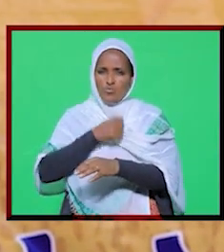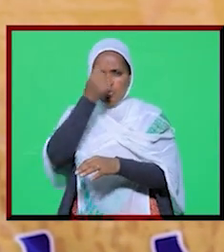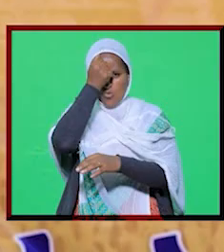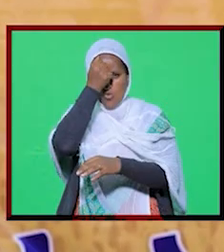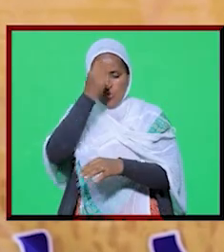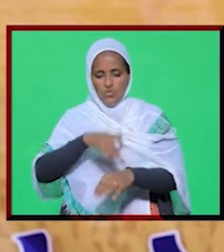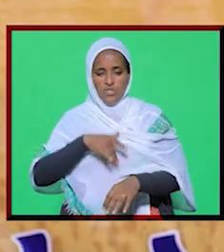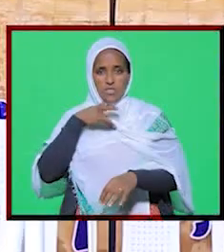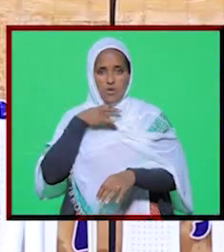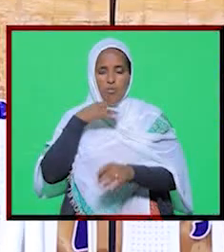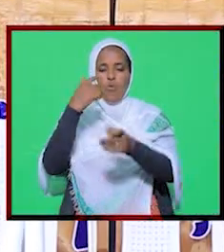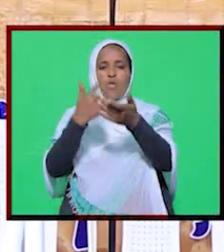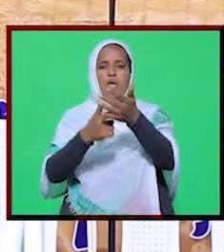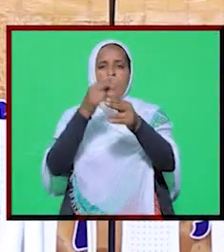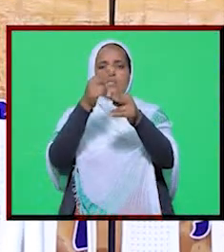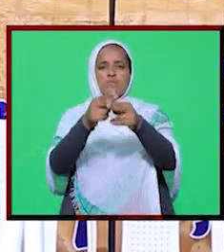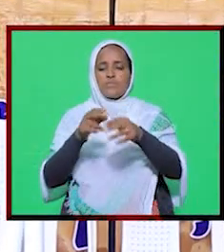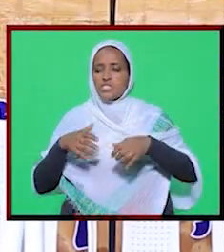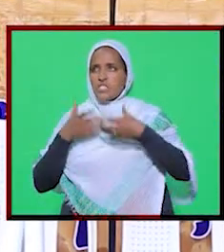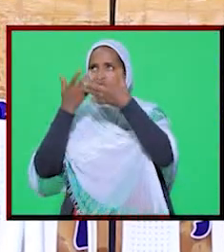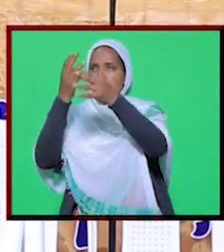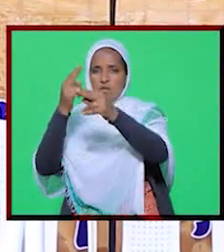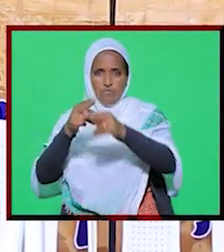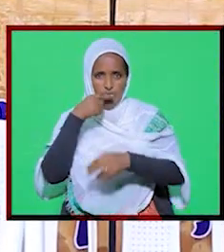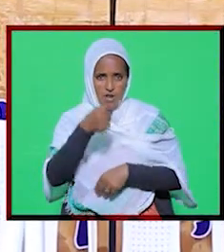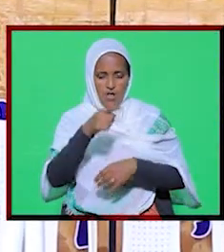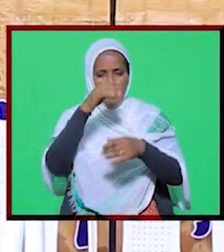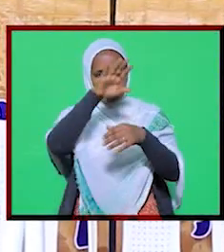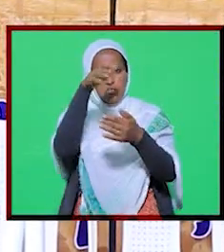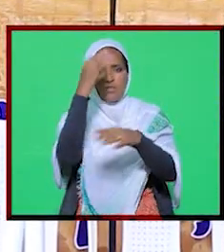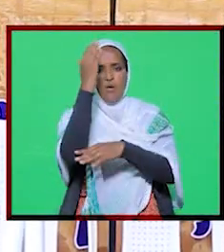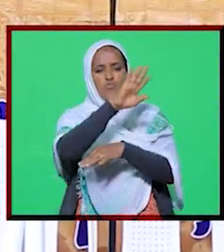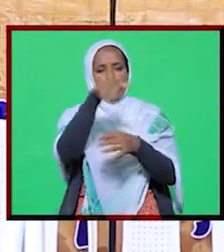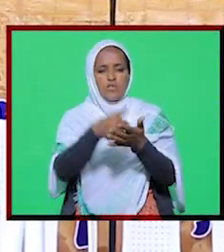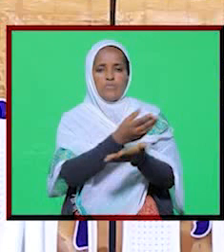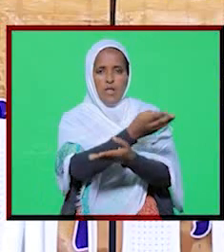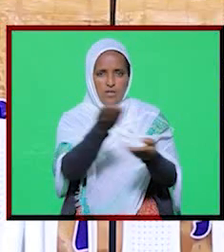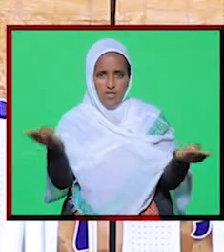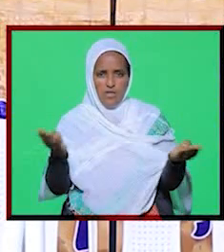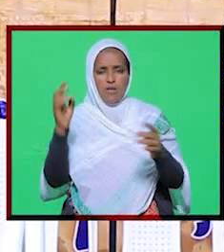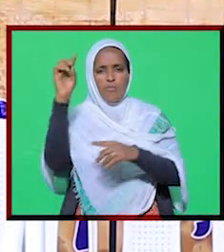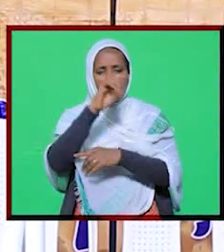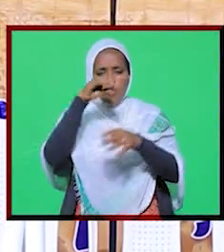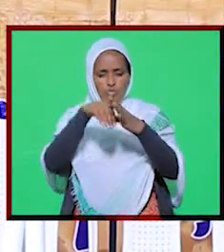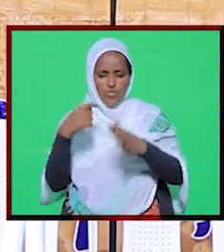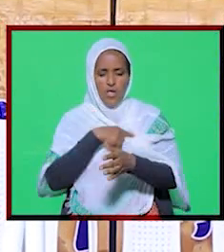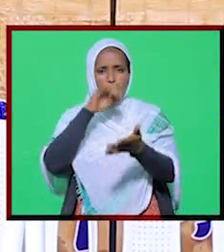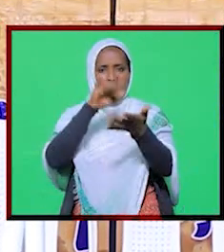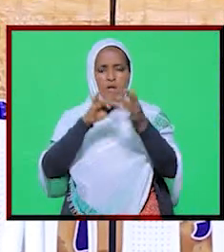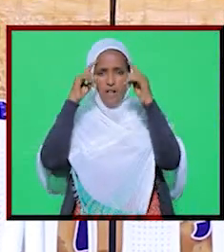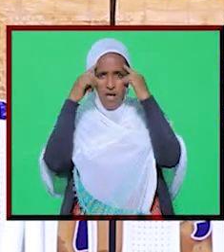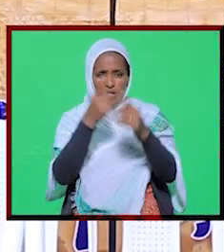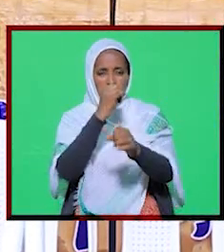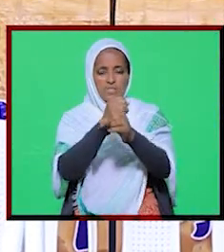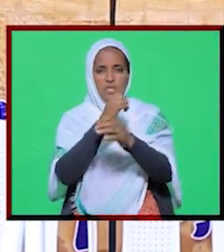ሲቆጨው ሲሰማው ያ ንስሐ ይባላል። ይህንን ንስሐ እግዚአብሔር ለሁላችን ያድለን። እንግዲህ በቀን ውስጥ ከኛ መካከል